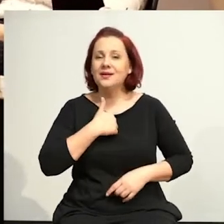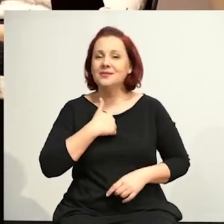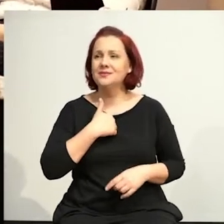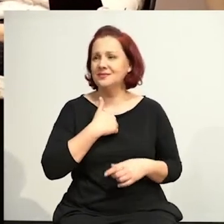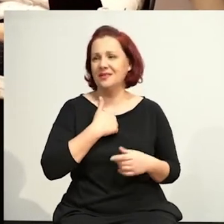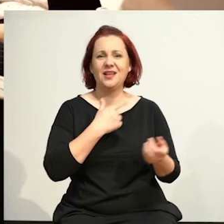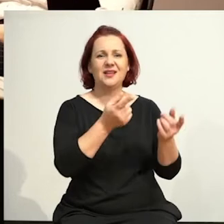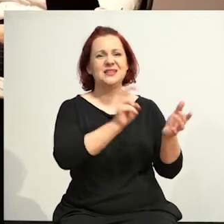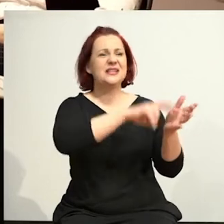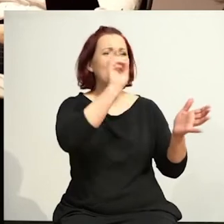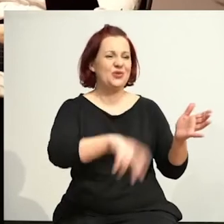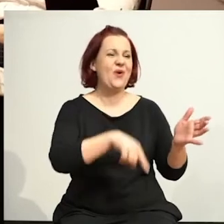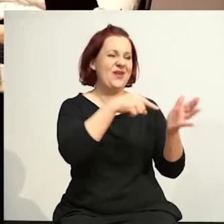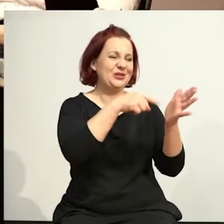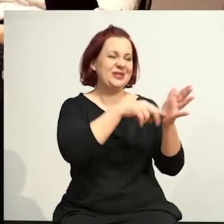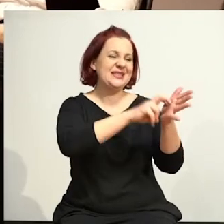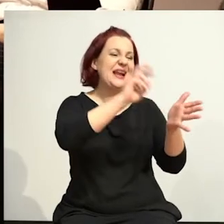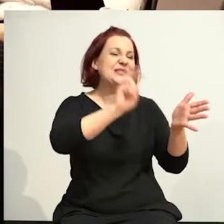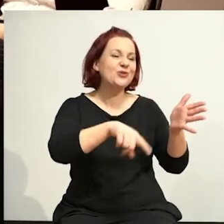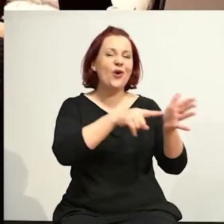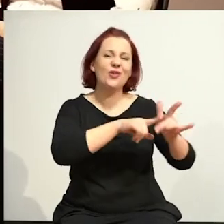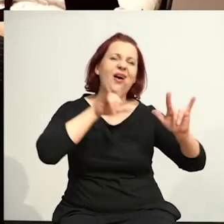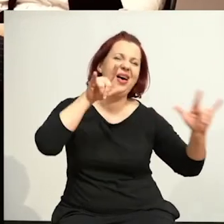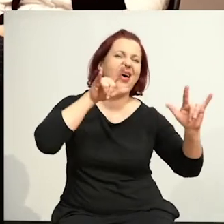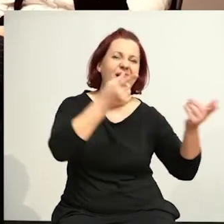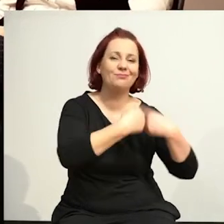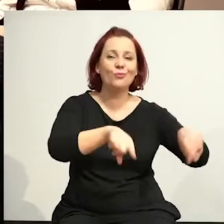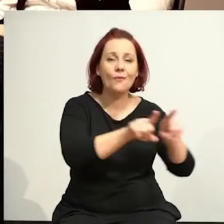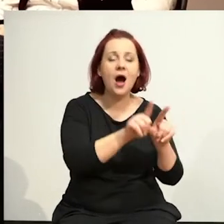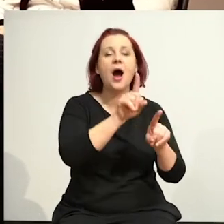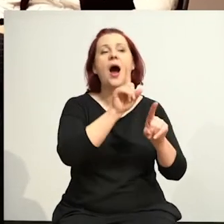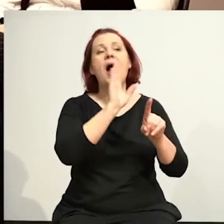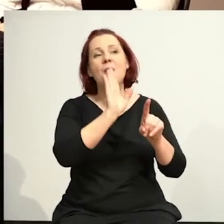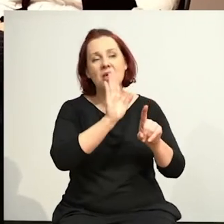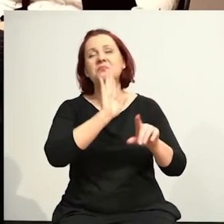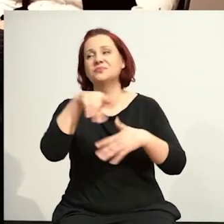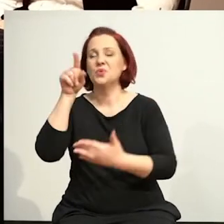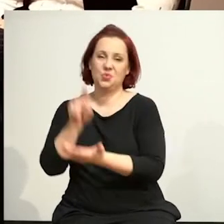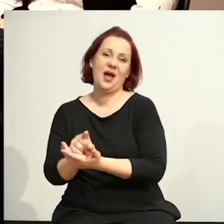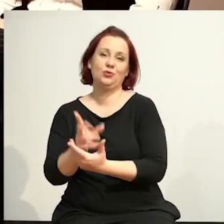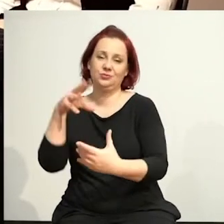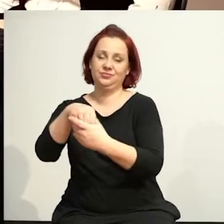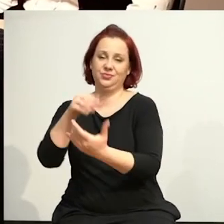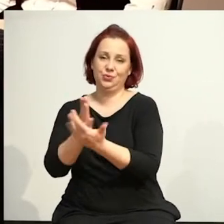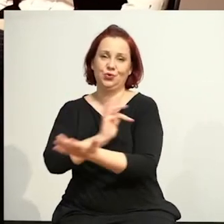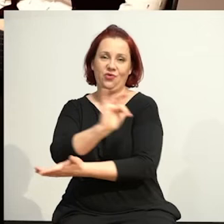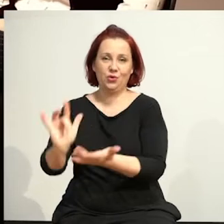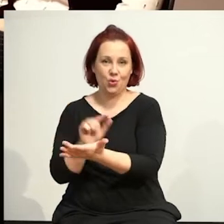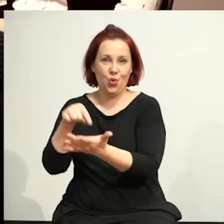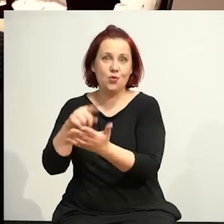wciągnąć kostium badacza, ale wreszcie to się stało. A potem dopiero